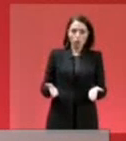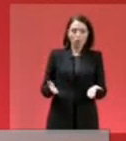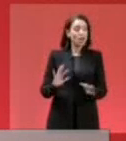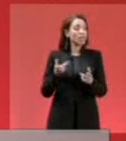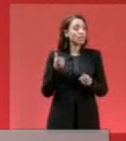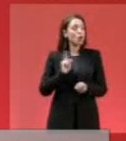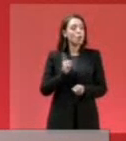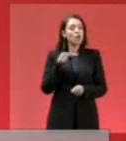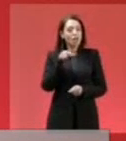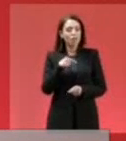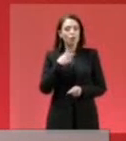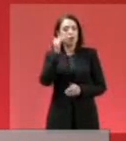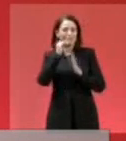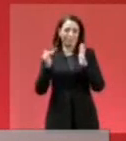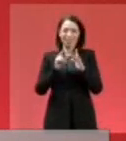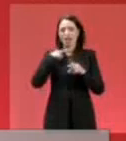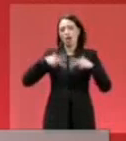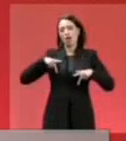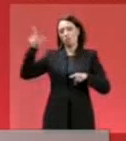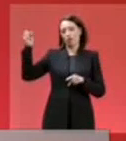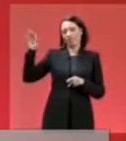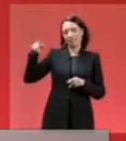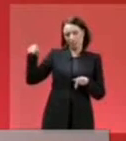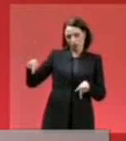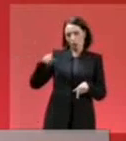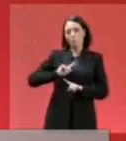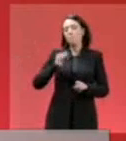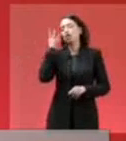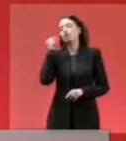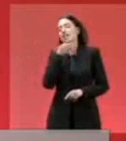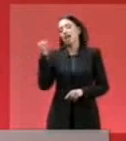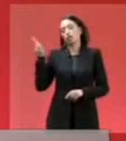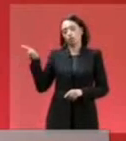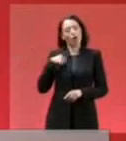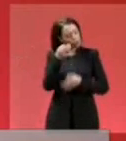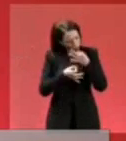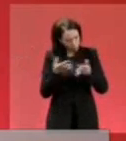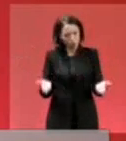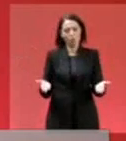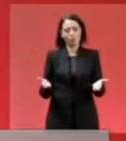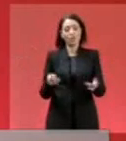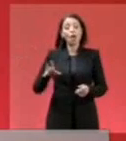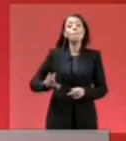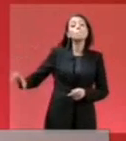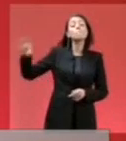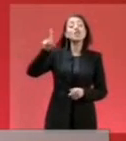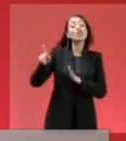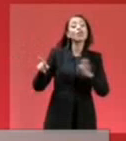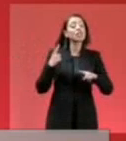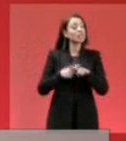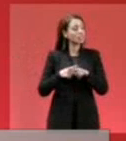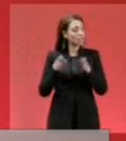να μην το ξεχάσω γιατί μου έκανε υπόμνηση ο Υπουργός Εσωτερικών, ο Αλέξης ο Χαρίτσης, μην το ξεχάσεις αυτό. Θα το πω λοιπόν. Για την περιφέρεια Δυτικής